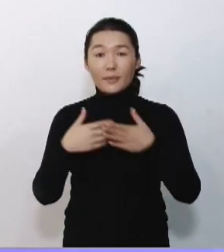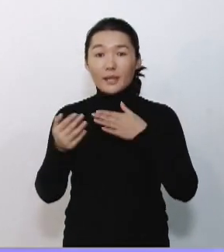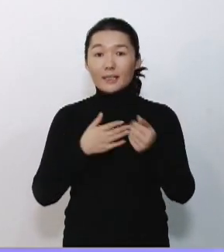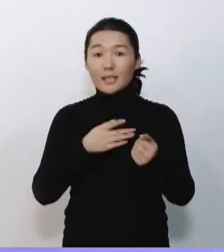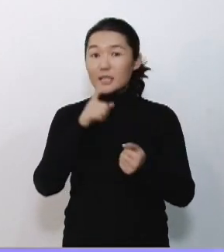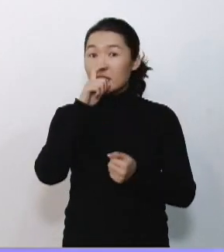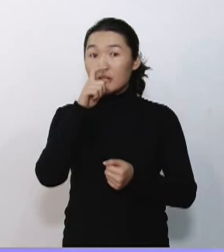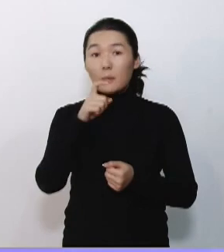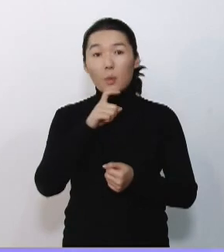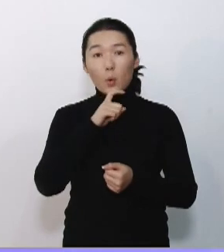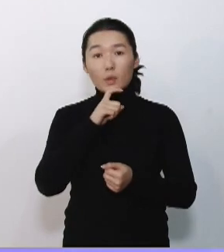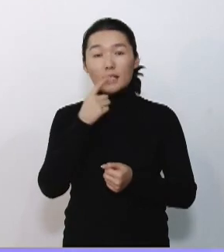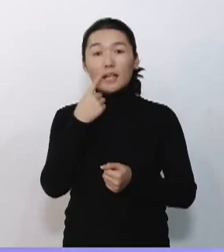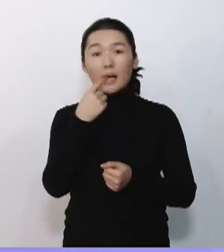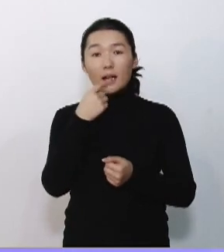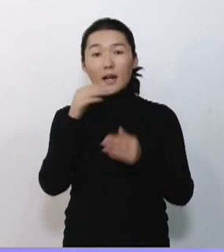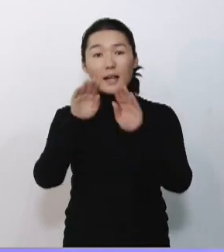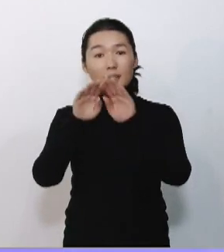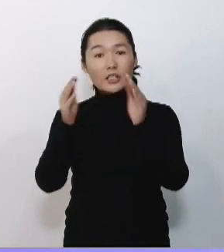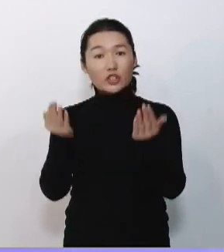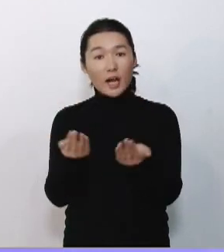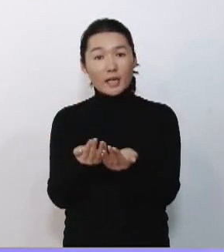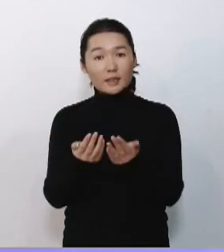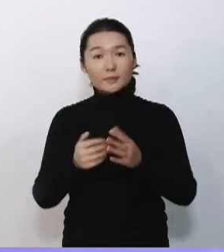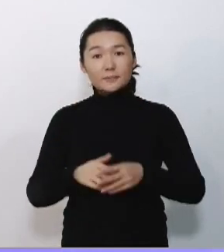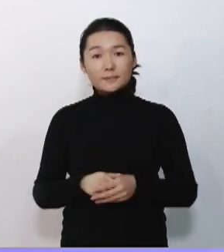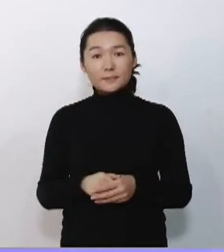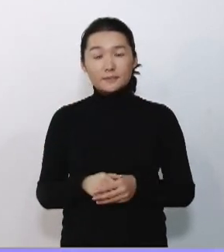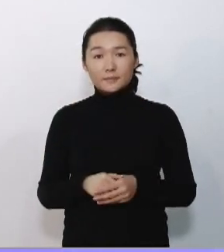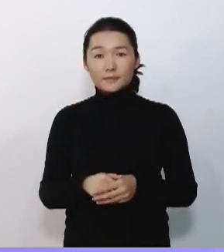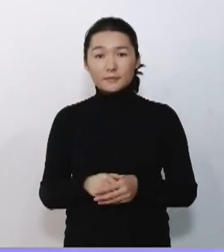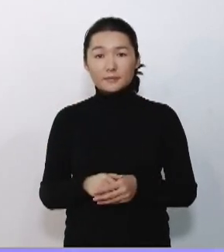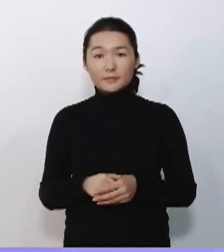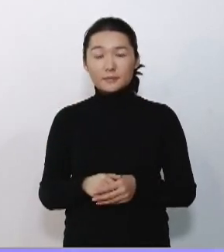Если не поняли, красный шарик.